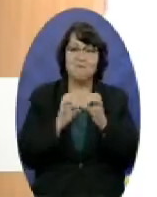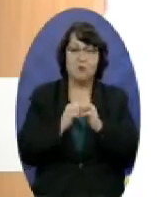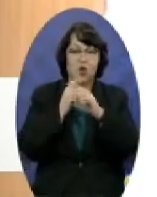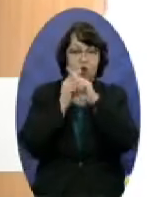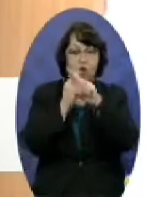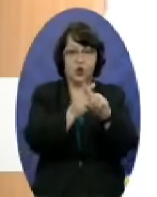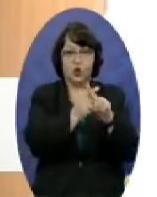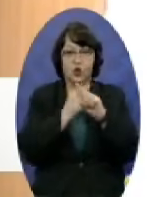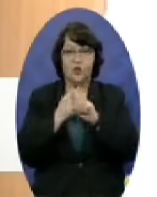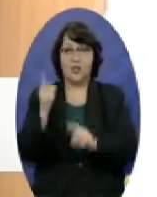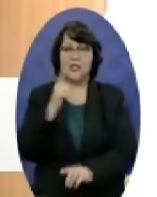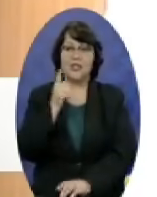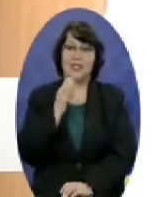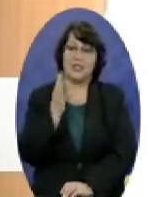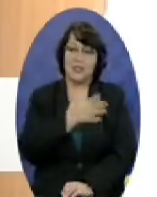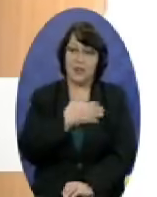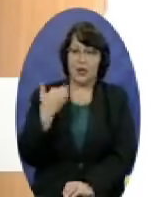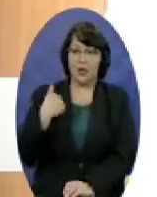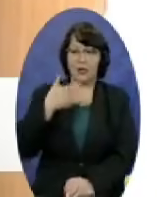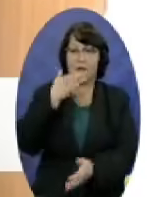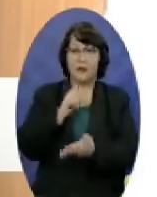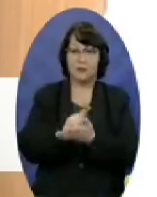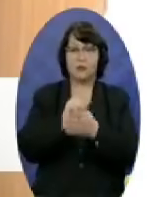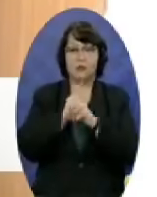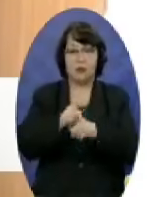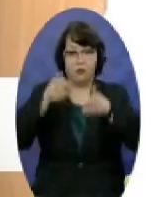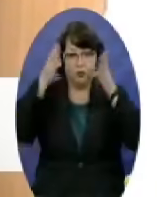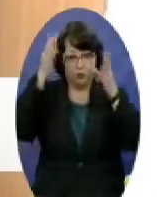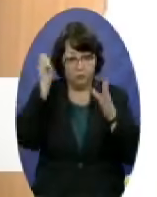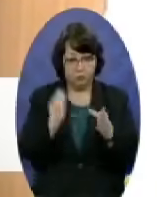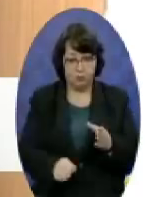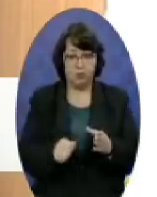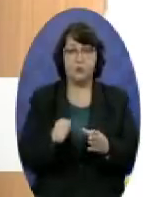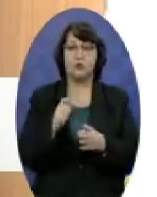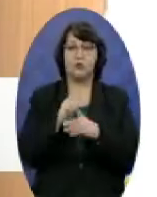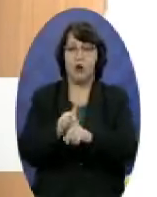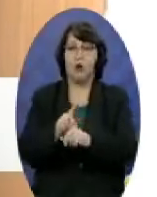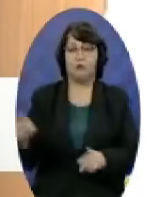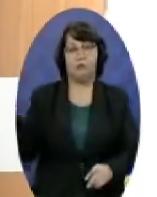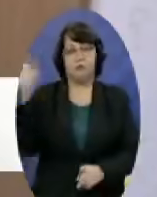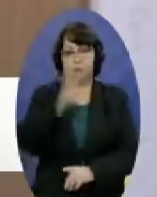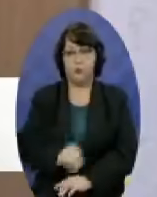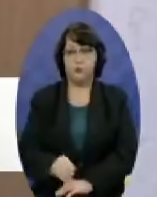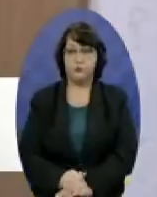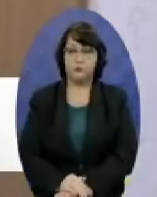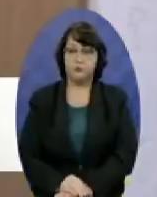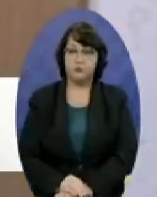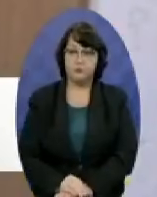бол засаг даргын захирамжаар гарвал хүчин төвлөл дээр хэрэгжиж эхэлнэ гэдгийг мөн хэлж байгаа маа.